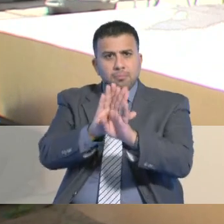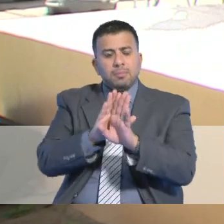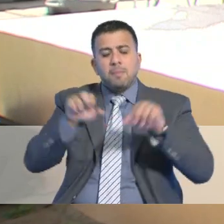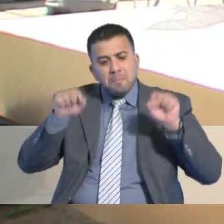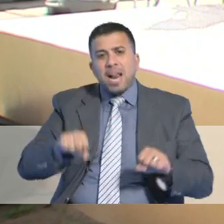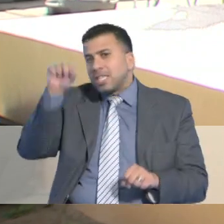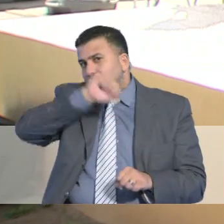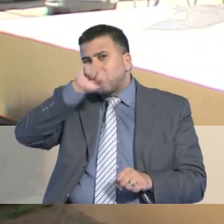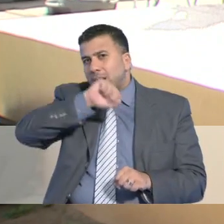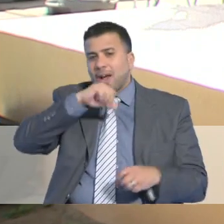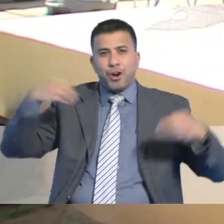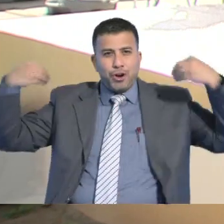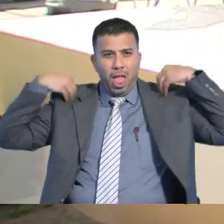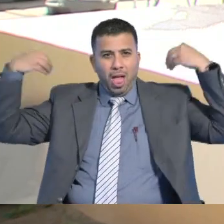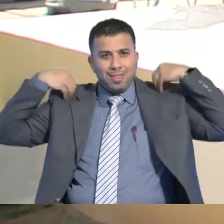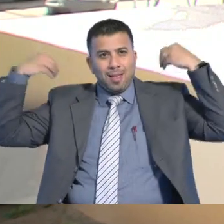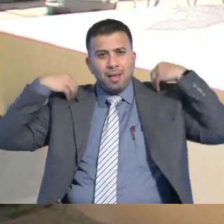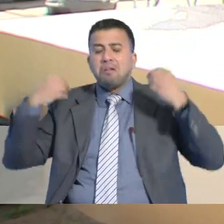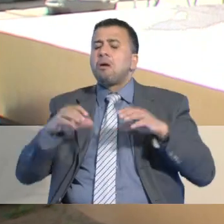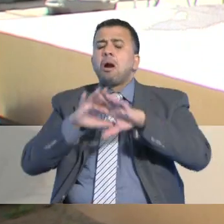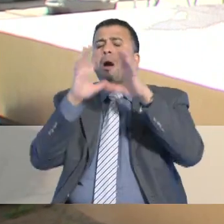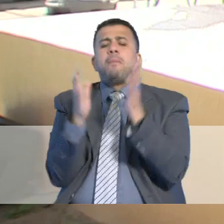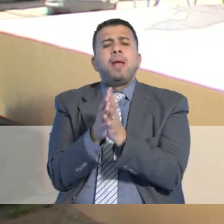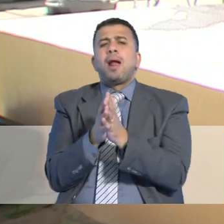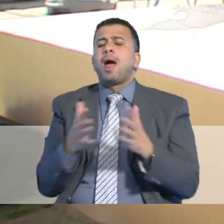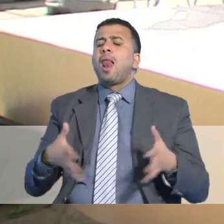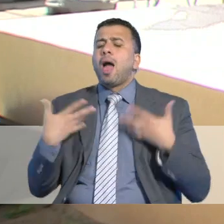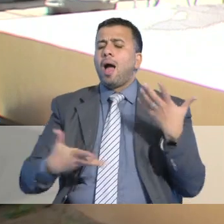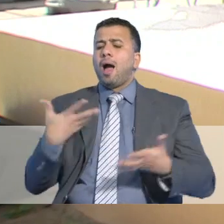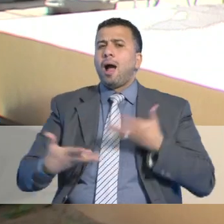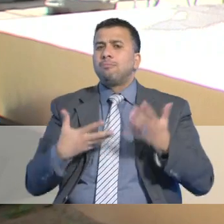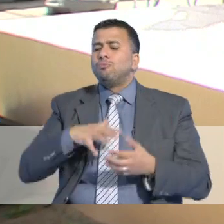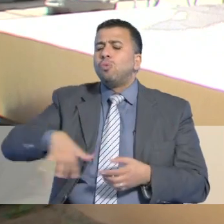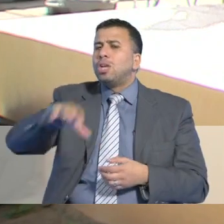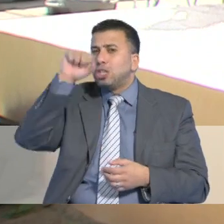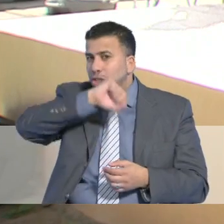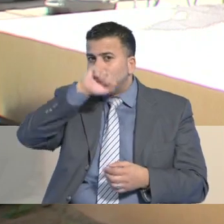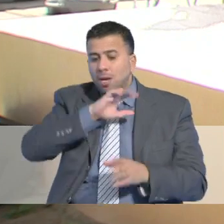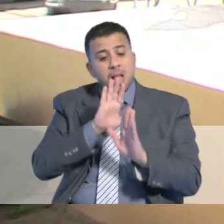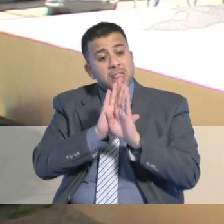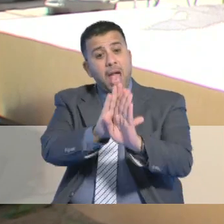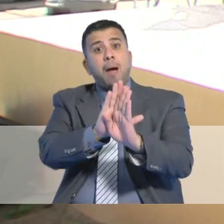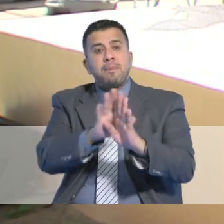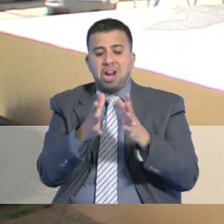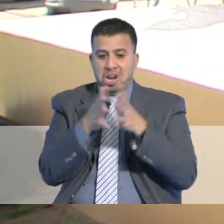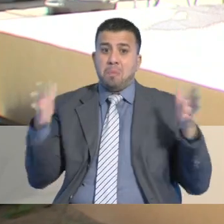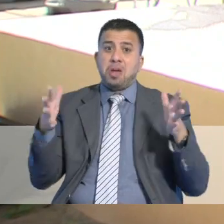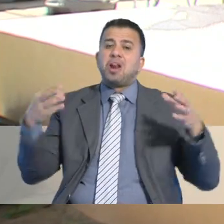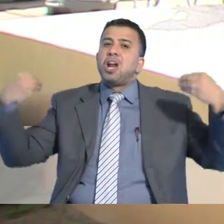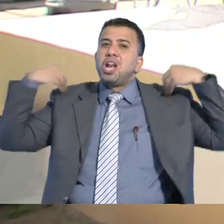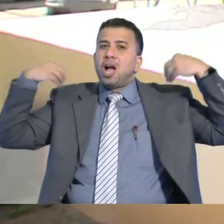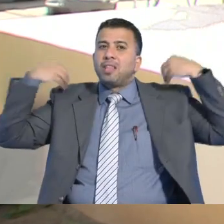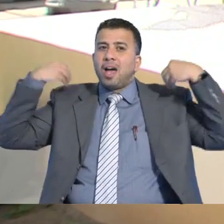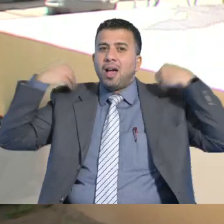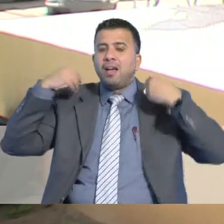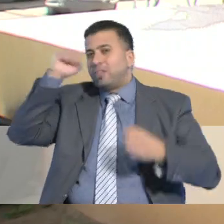الشارقة الرياضي في جميع الألعاب وجميع الأندية في إمارة الشارقة، والدعم الكبير للرياضة في